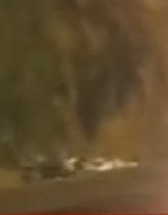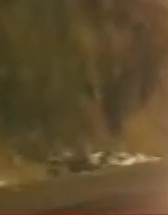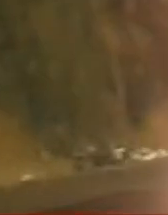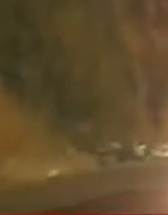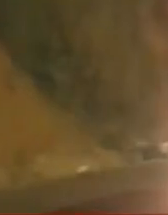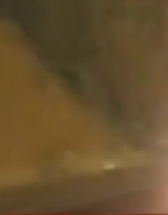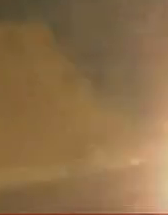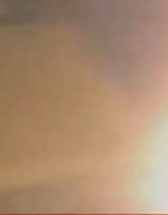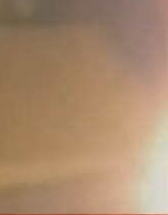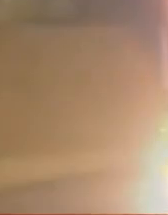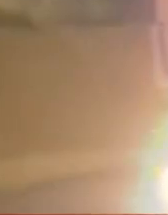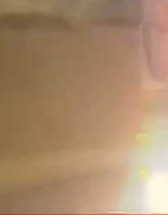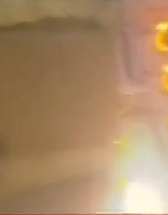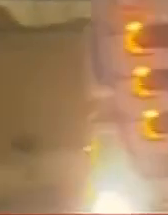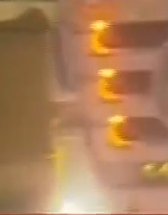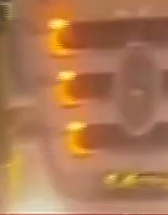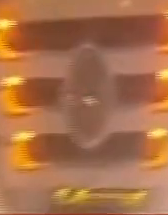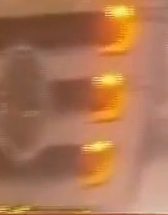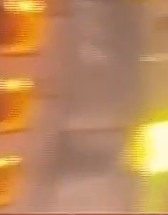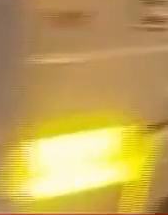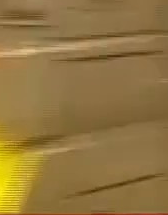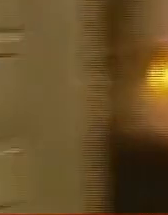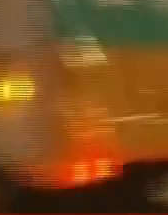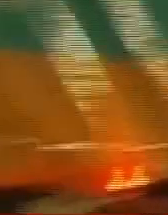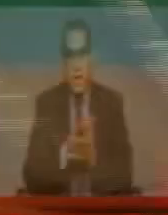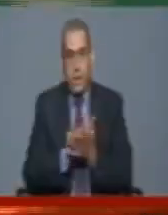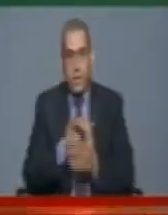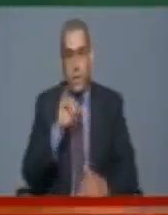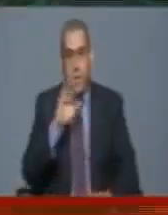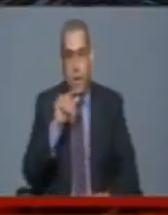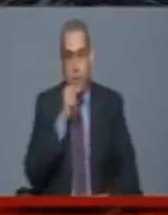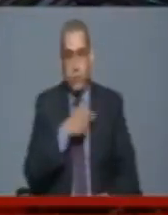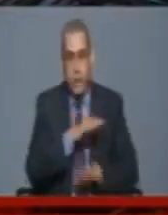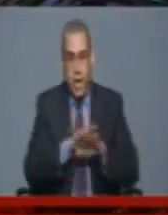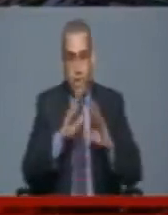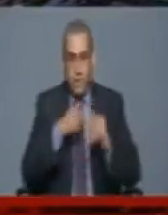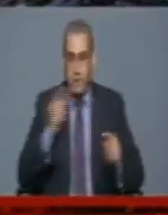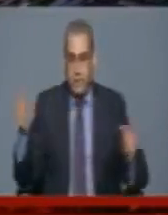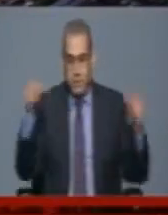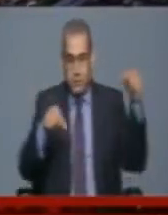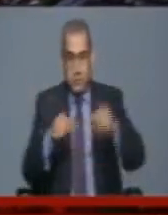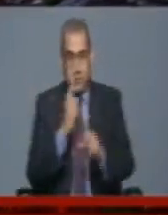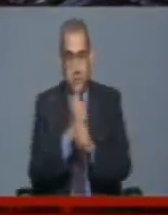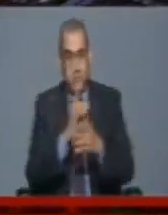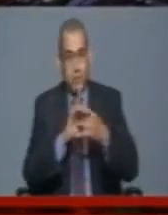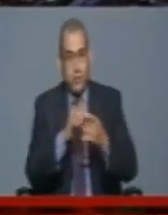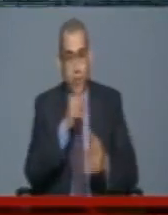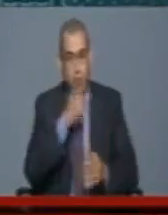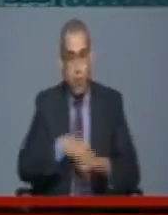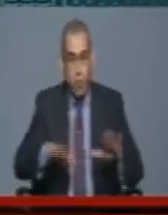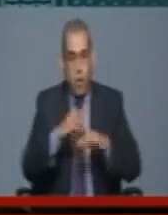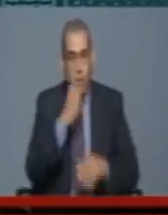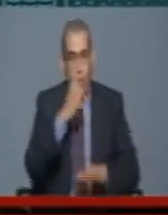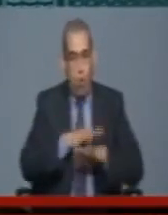أنا هذا صديقي محمد، وهذه أول مرة ألتقيه على أرض مصرية، على الرغم من أننا في بلد واحد،